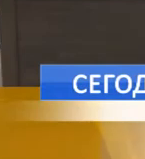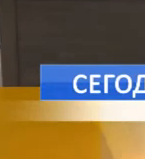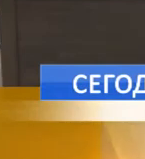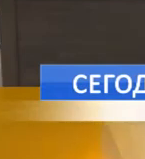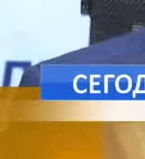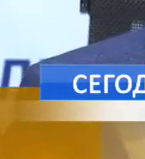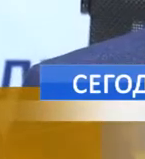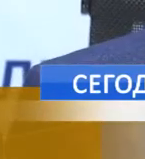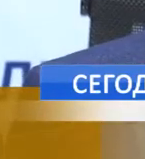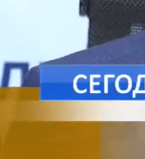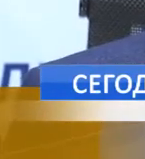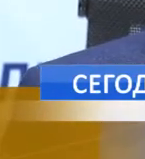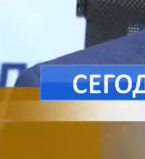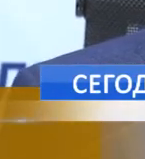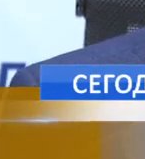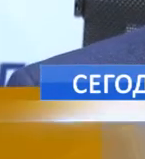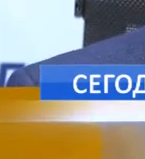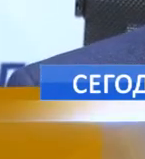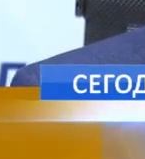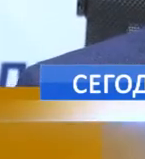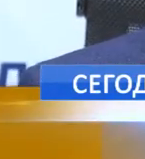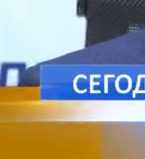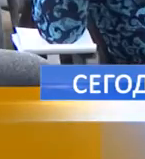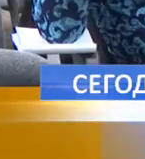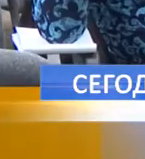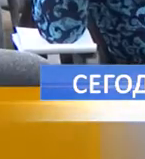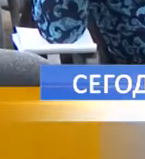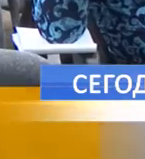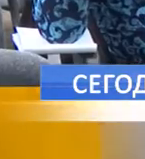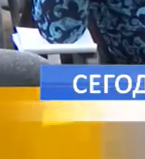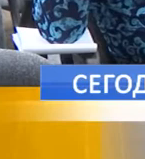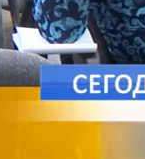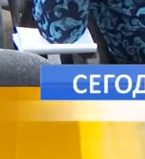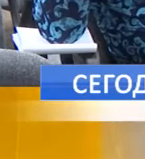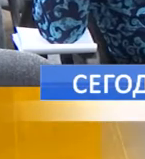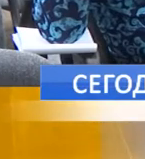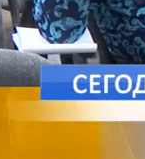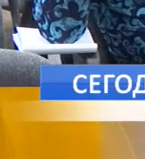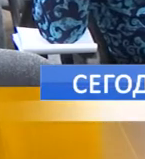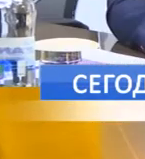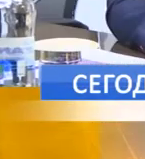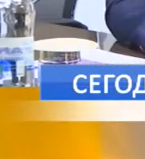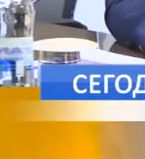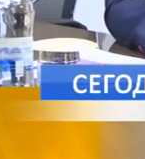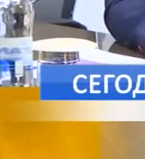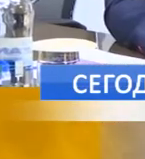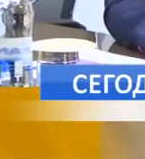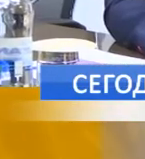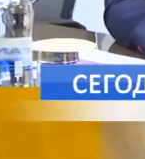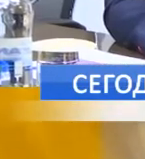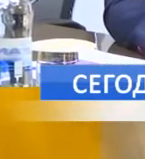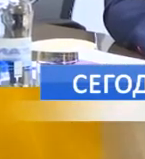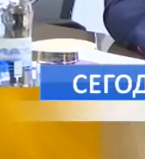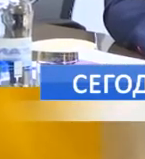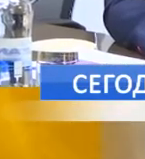Талдыкурганские авторы – победители в республиканском конкурсе по поддержке начинающих бизнесменов. Согласно одной концепции, в областном центре